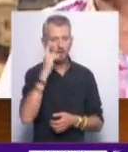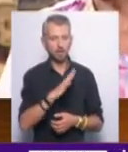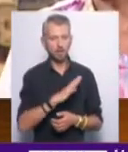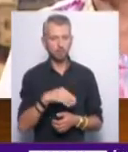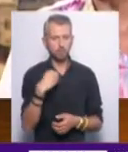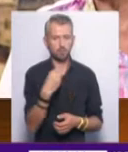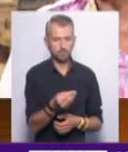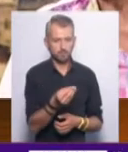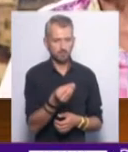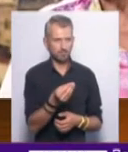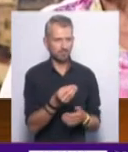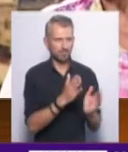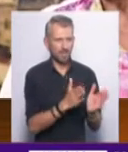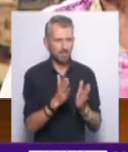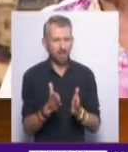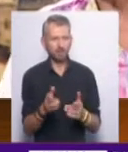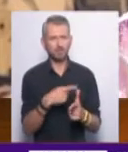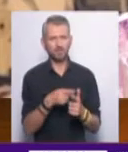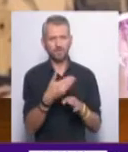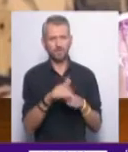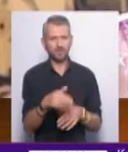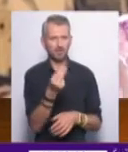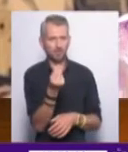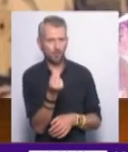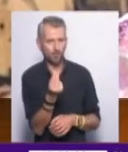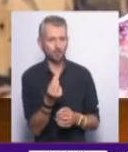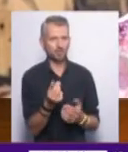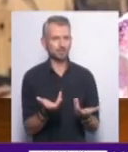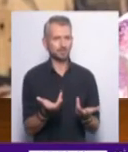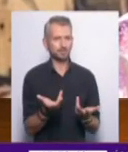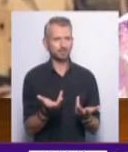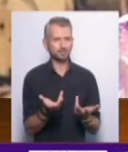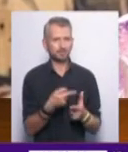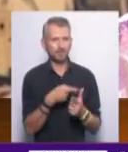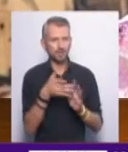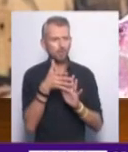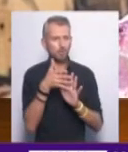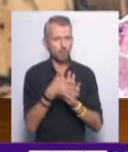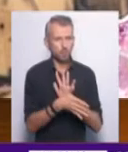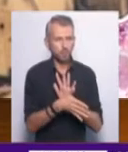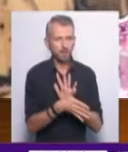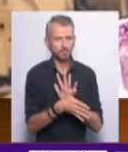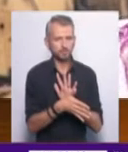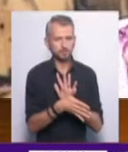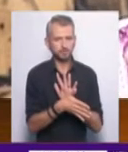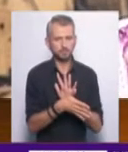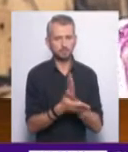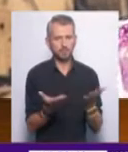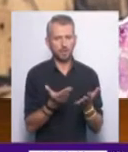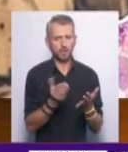дан лад, якісь чи виділені гроші, чи прозоро якось